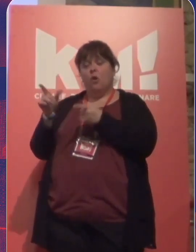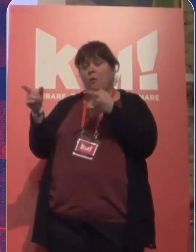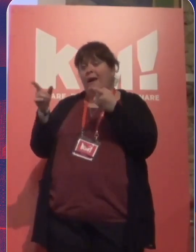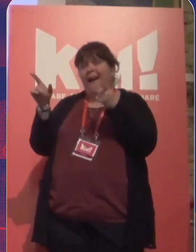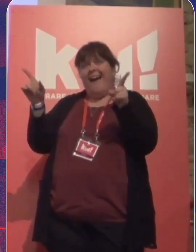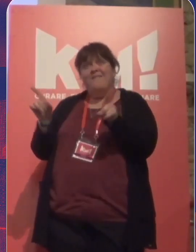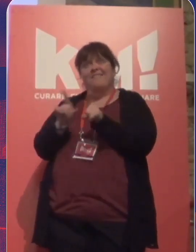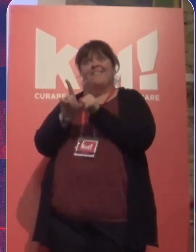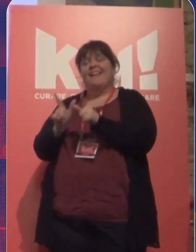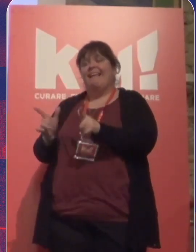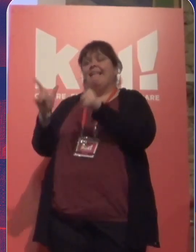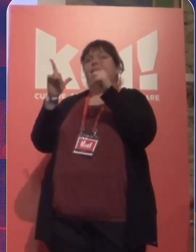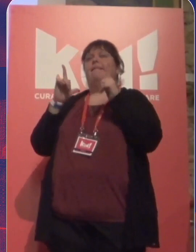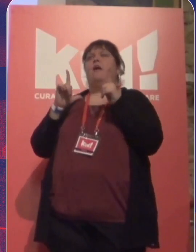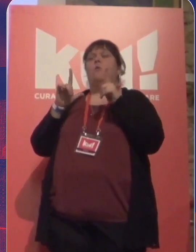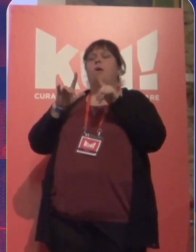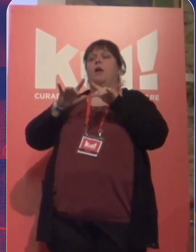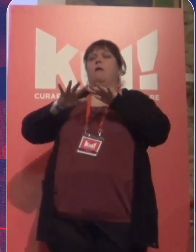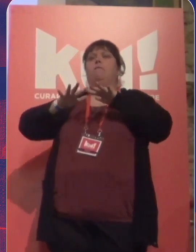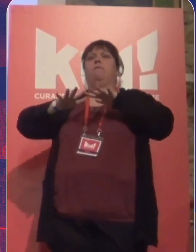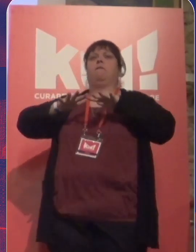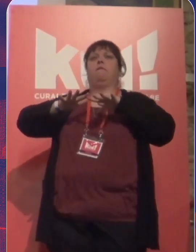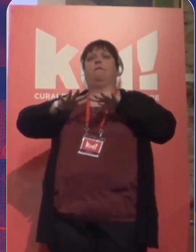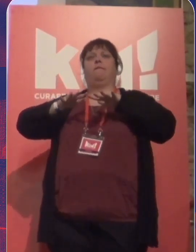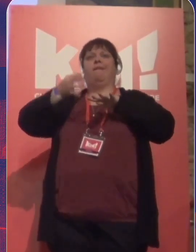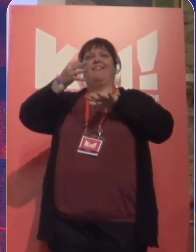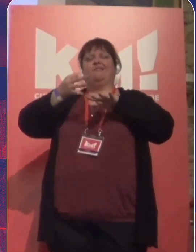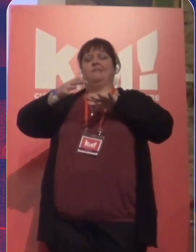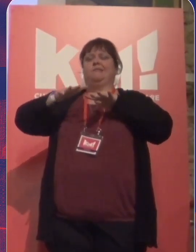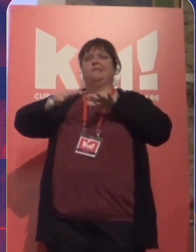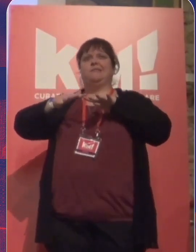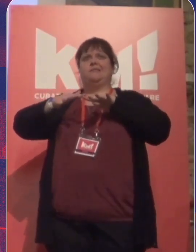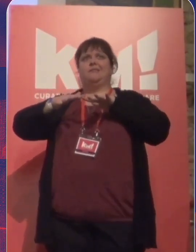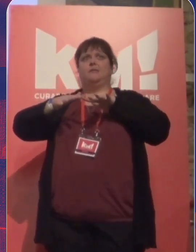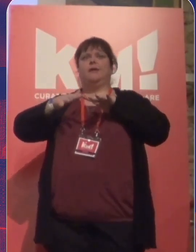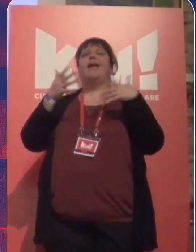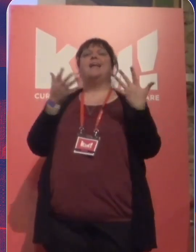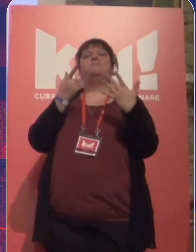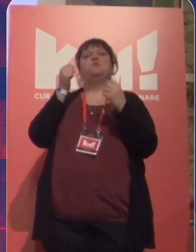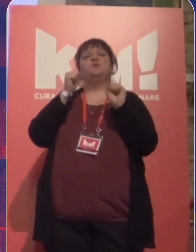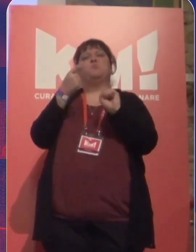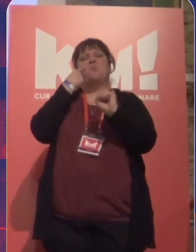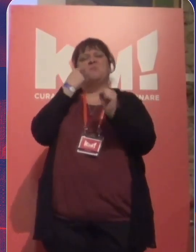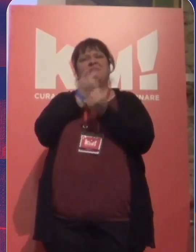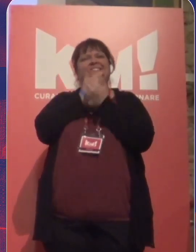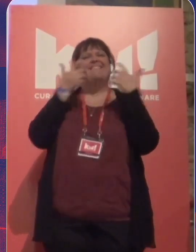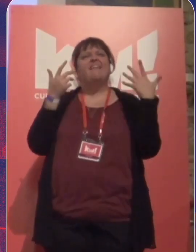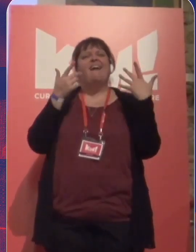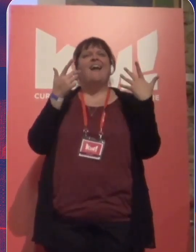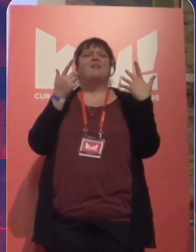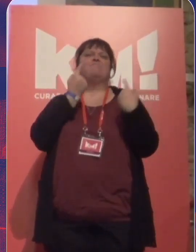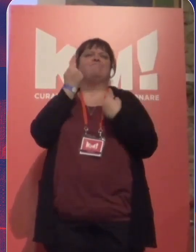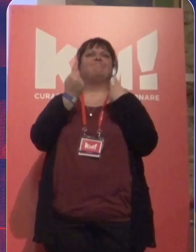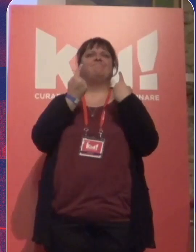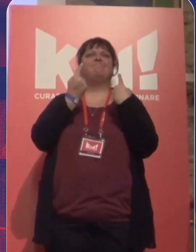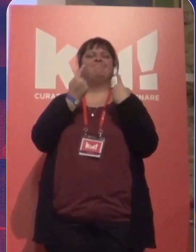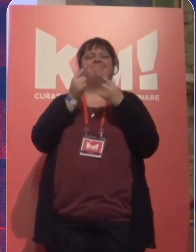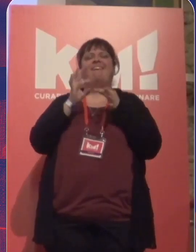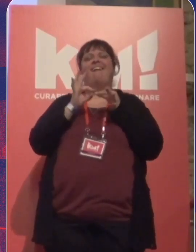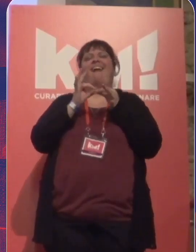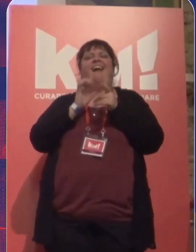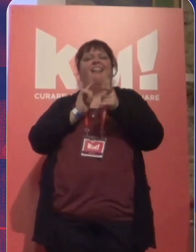anche scusate questo riferimento nei legami d'amore i legami d'amore cosa ci dicono